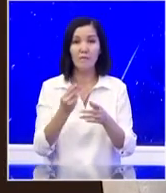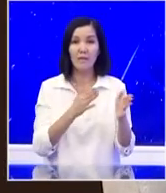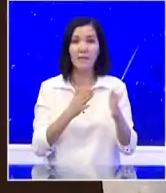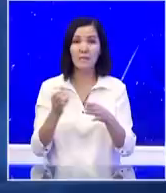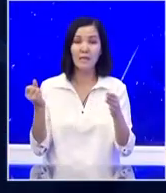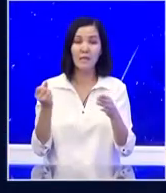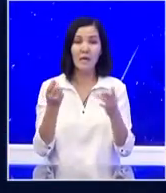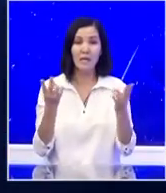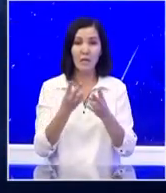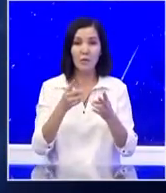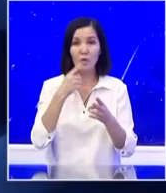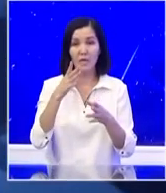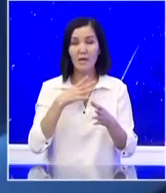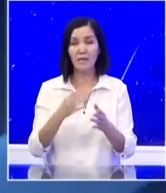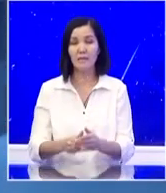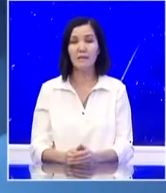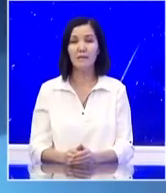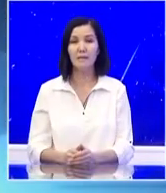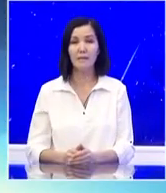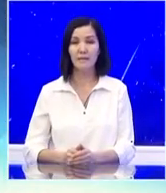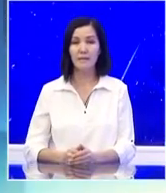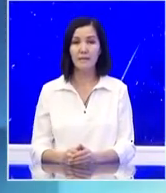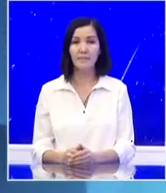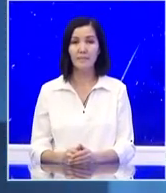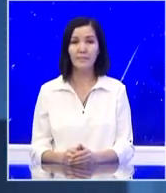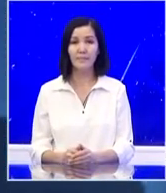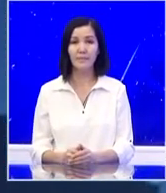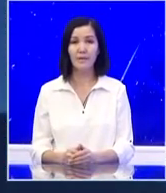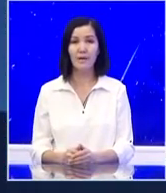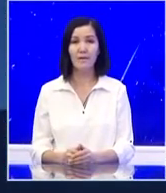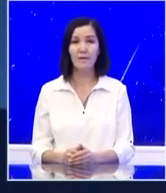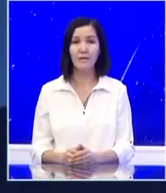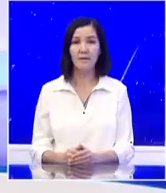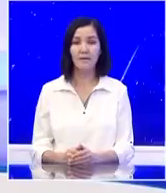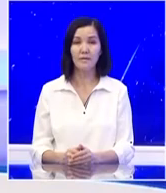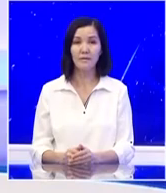мәселелері де қаралды. Әзиза Ғазезқызы, Ринат Өтеев, Нұр Сұлтан.